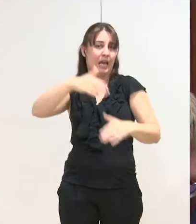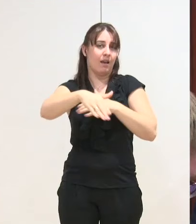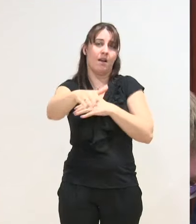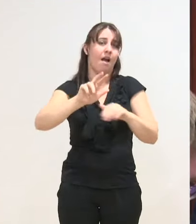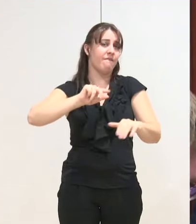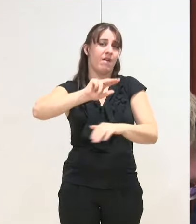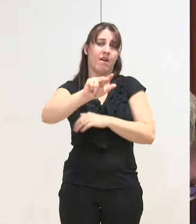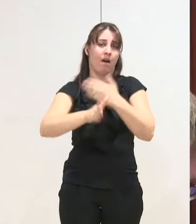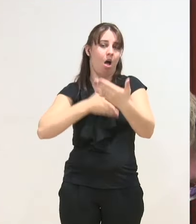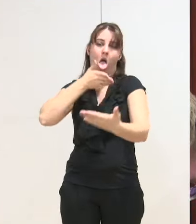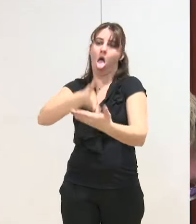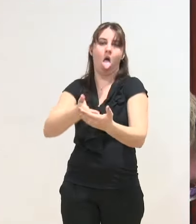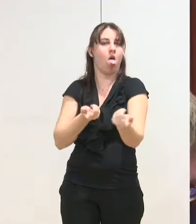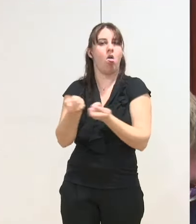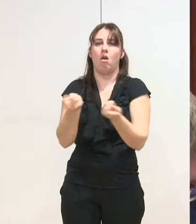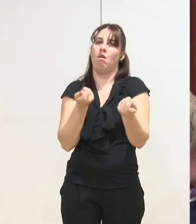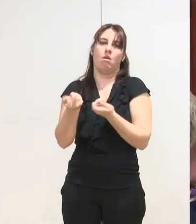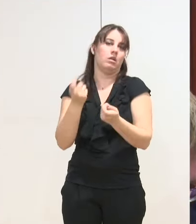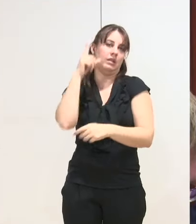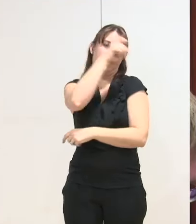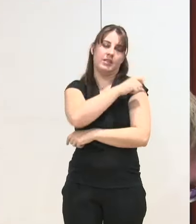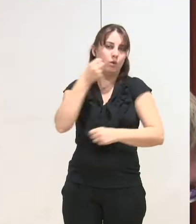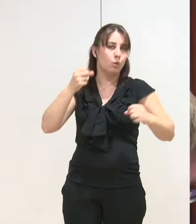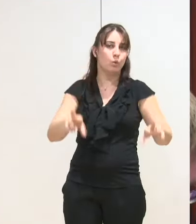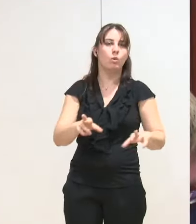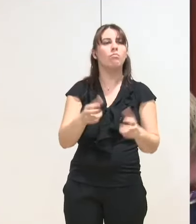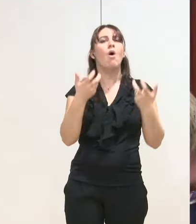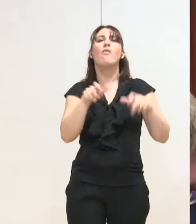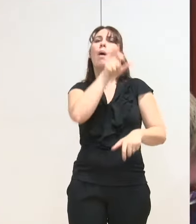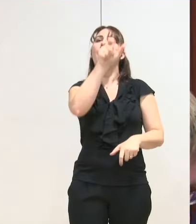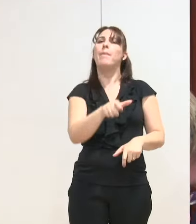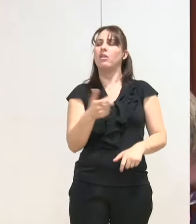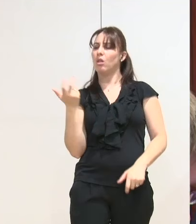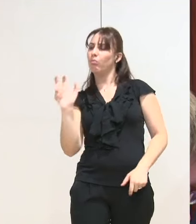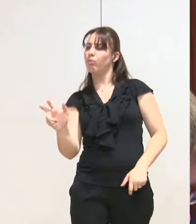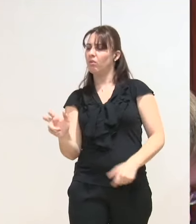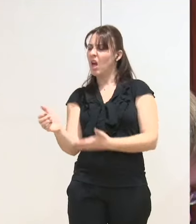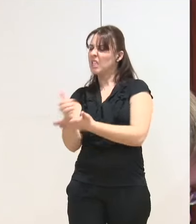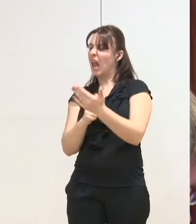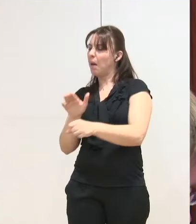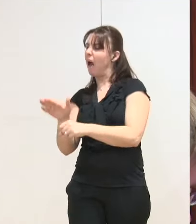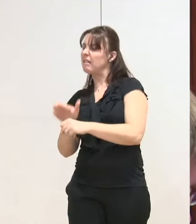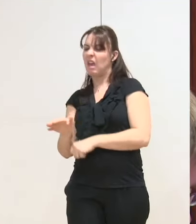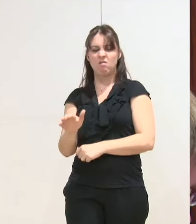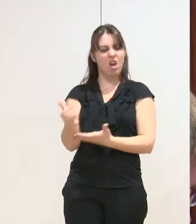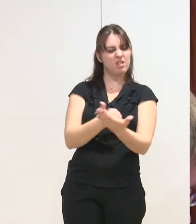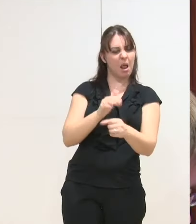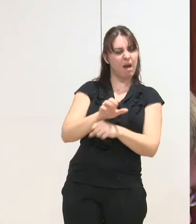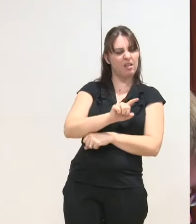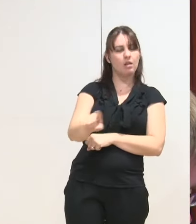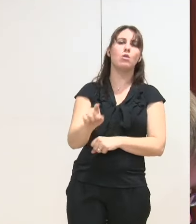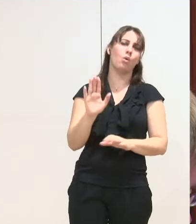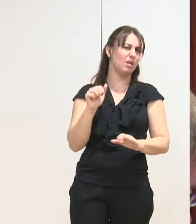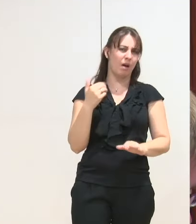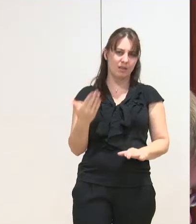une difficulté de gestion il ne s'agit pas ici de désigner telle ou telle personne dont les revenus ne seraient pas suffisants je rappelle quand même que 70